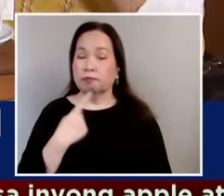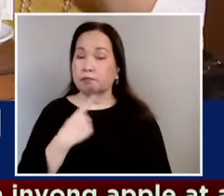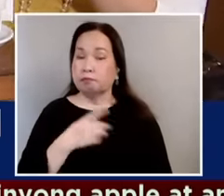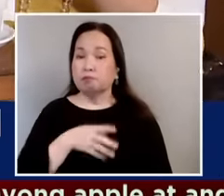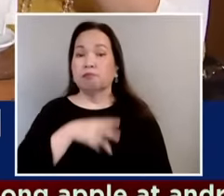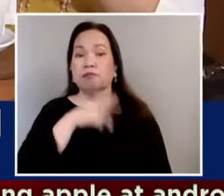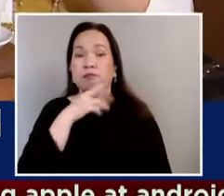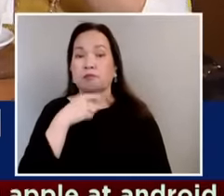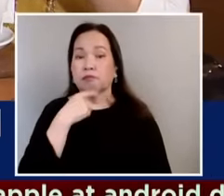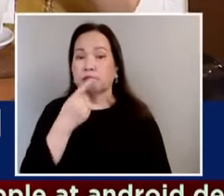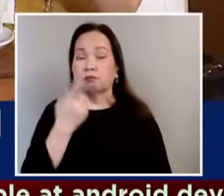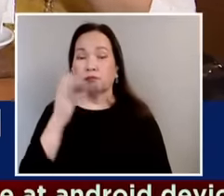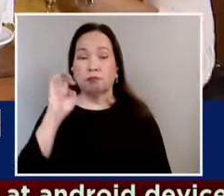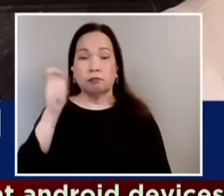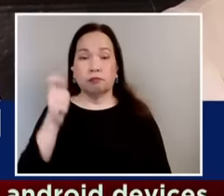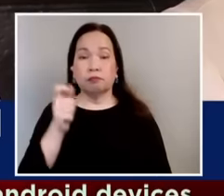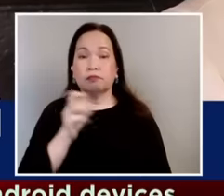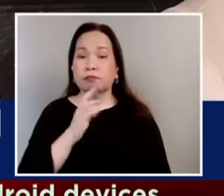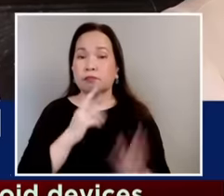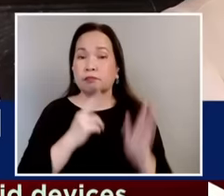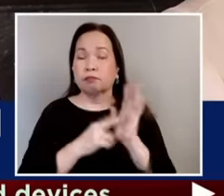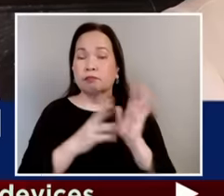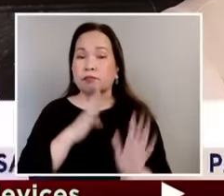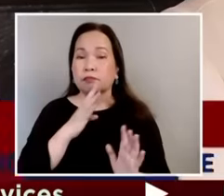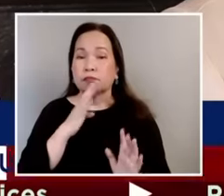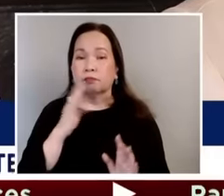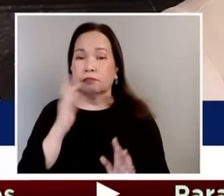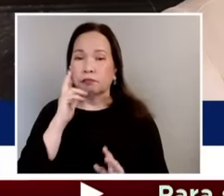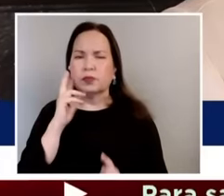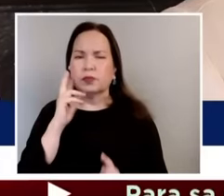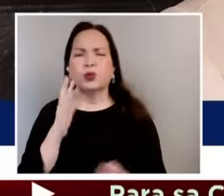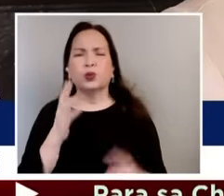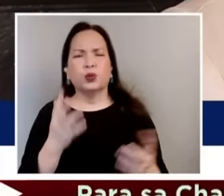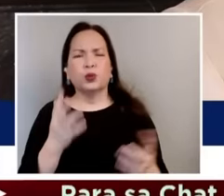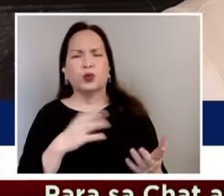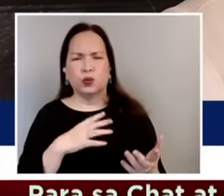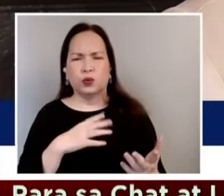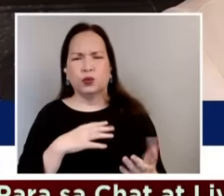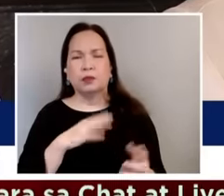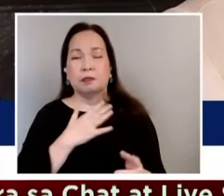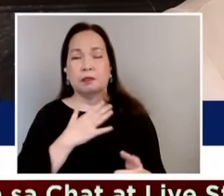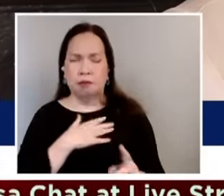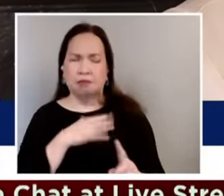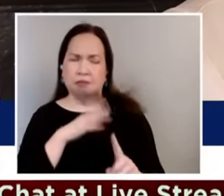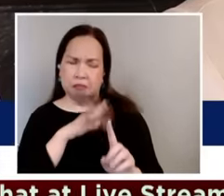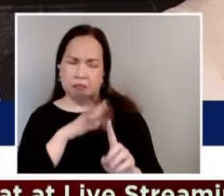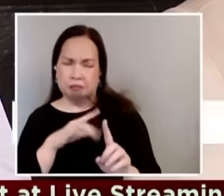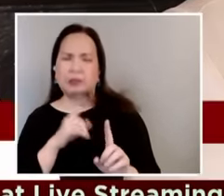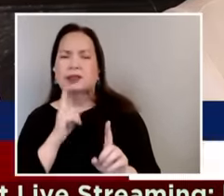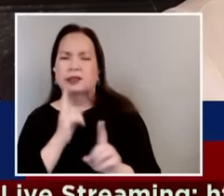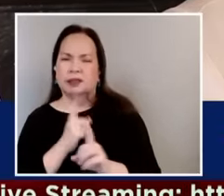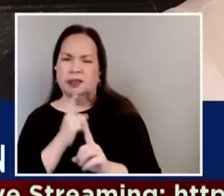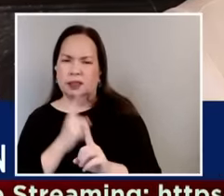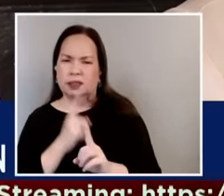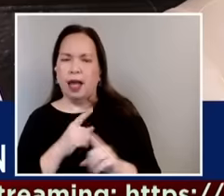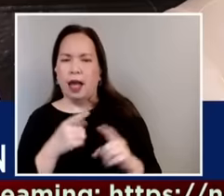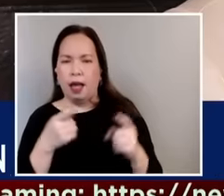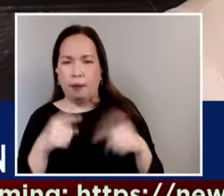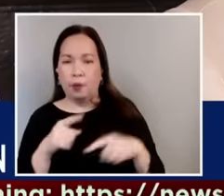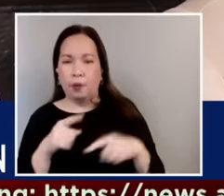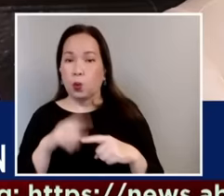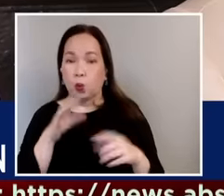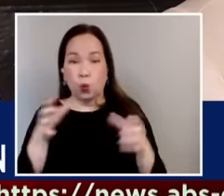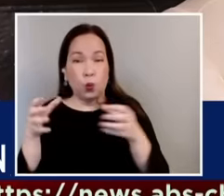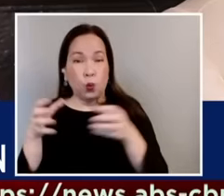dating tagapagsalita ng dating Pangulo. It's an unavoidable observation that the anti-Duterte